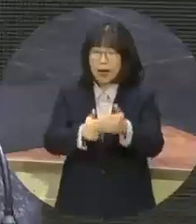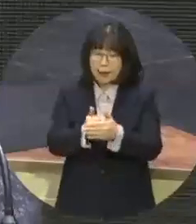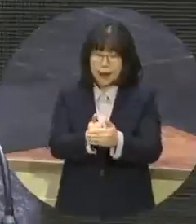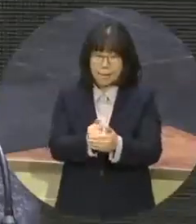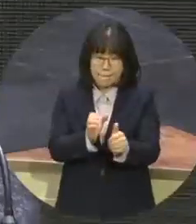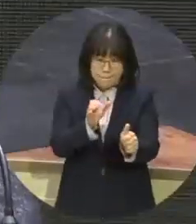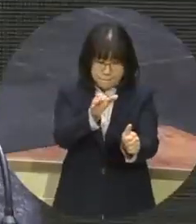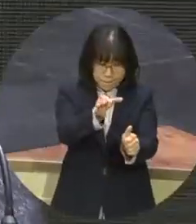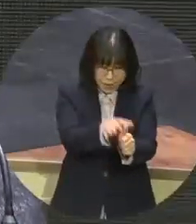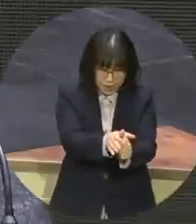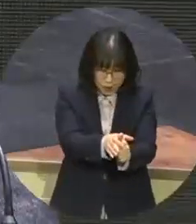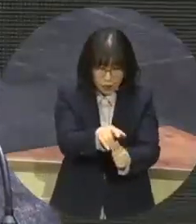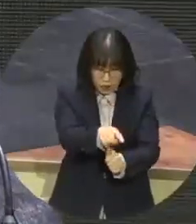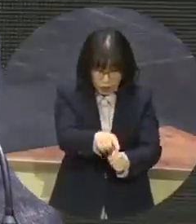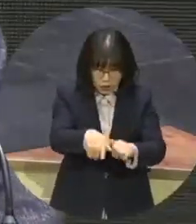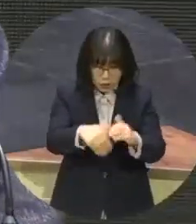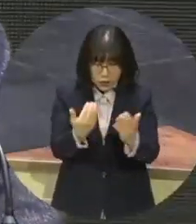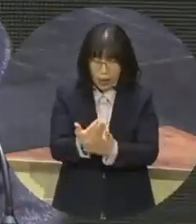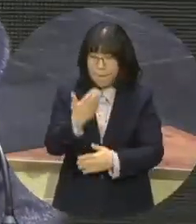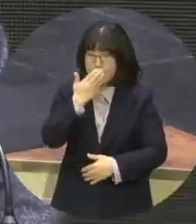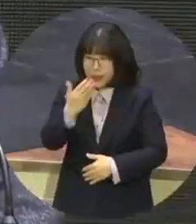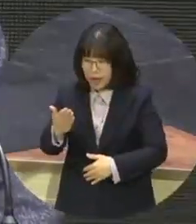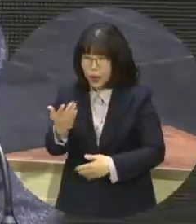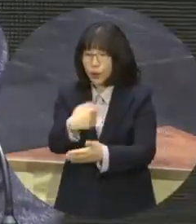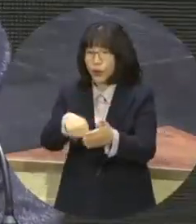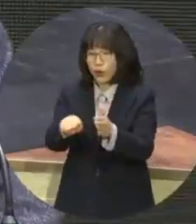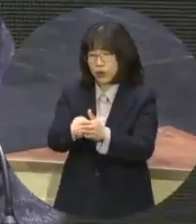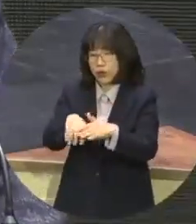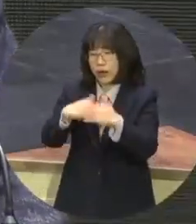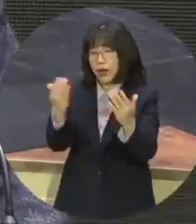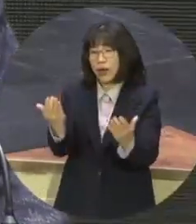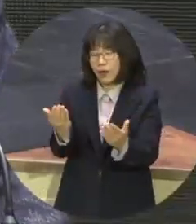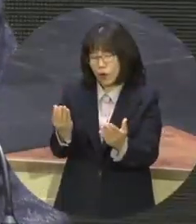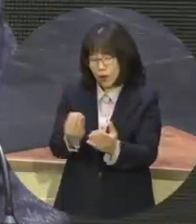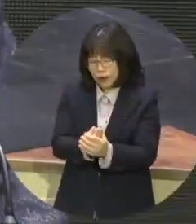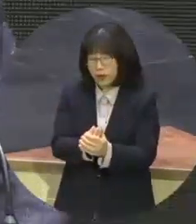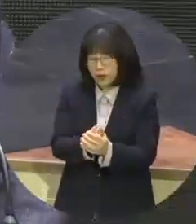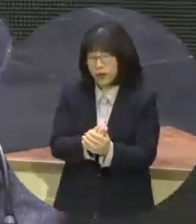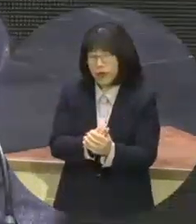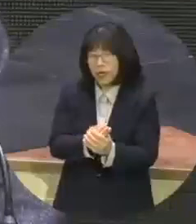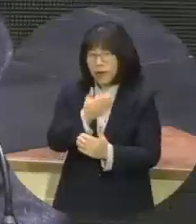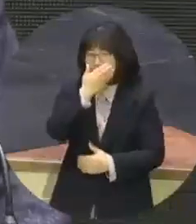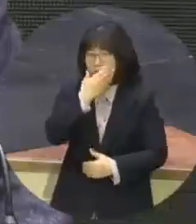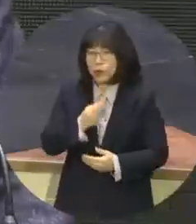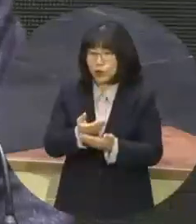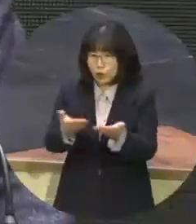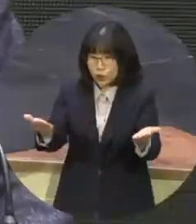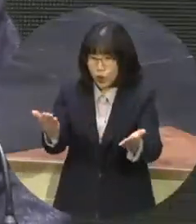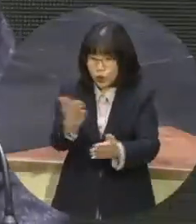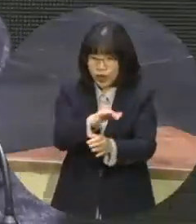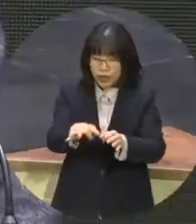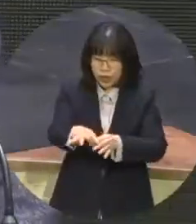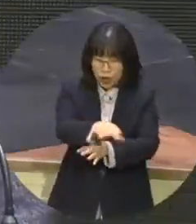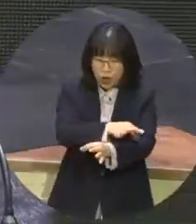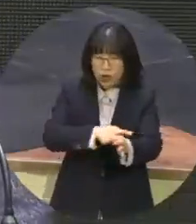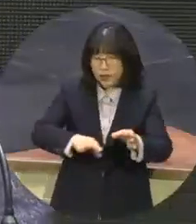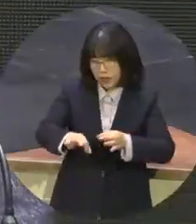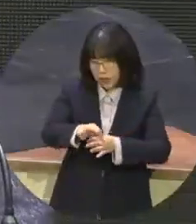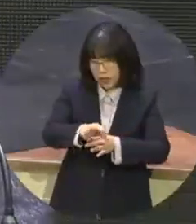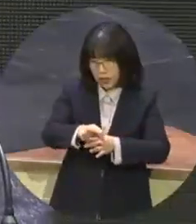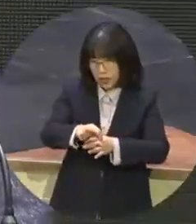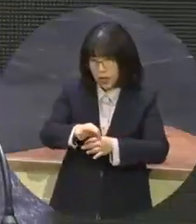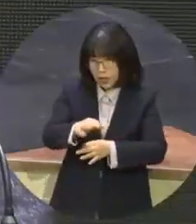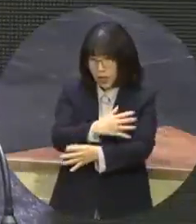All out, All change 할 수 있도록 하나님 All blessing 하나님의 경계를 주신다. 이런 건강을 주신다.